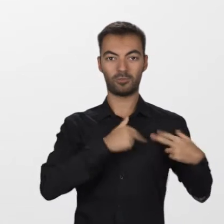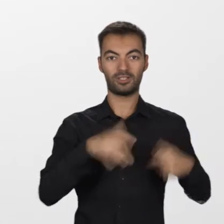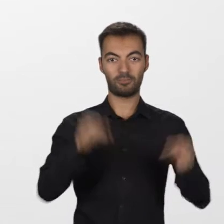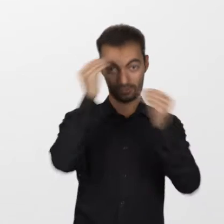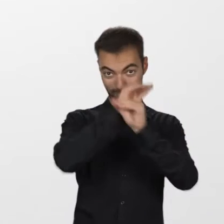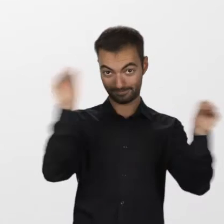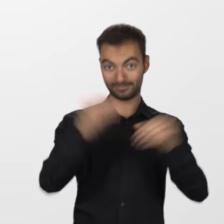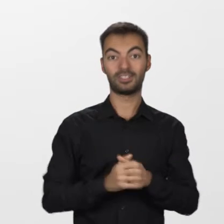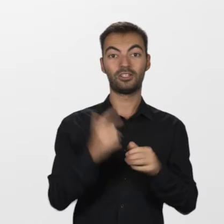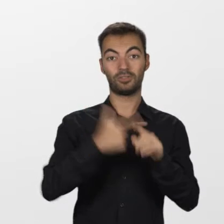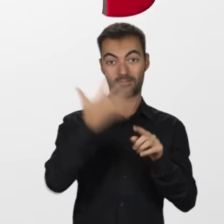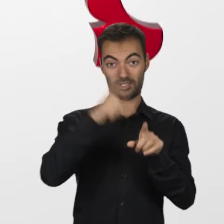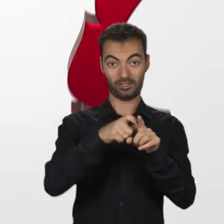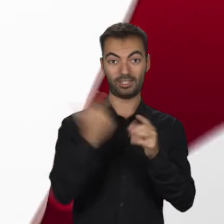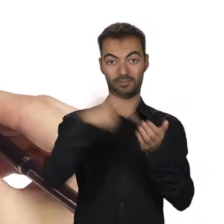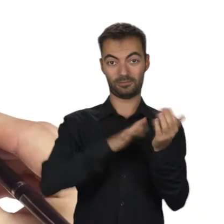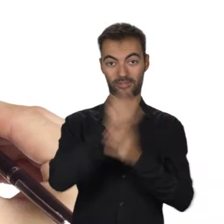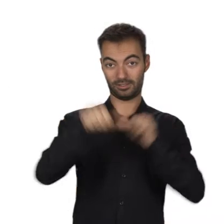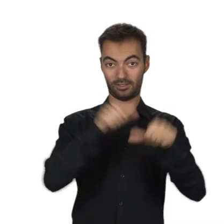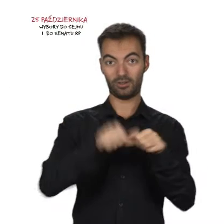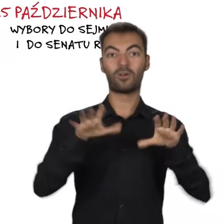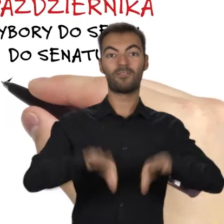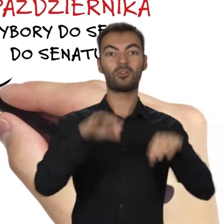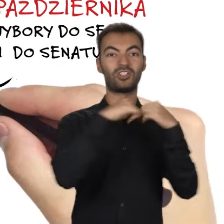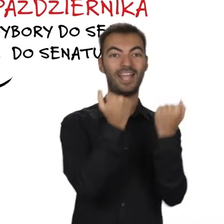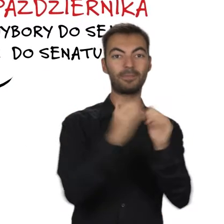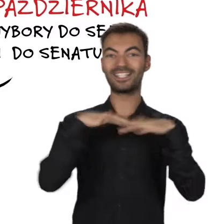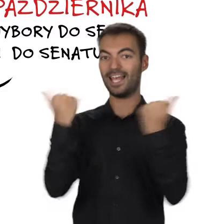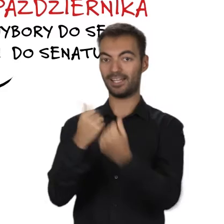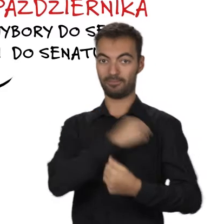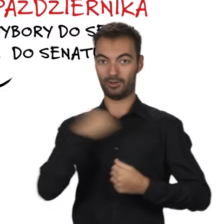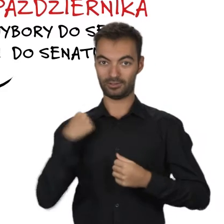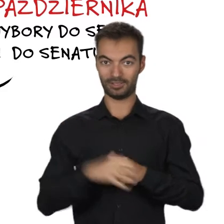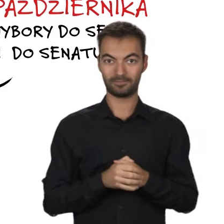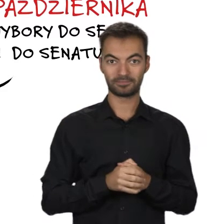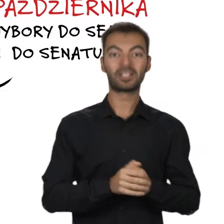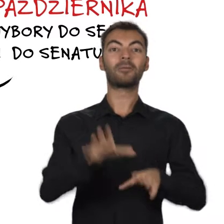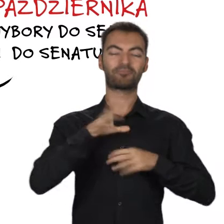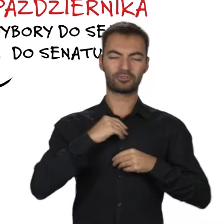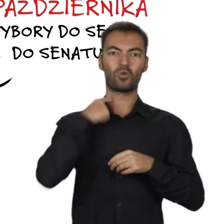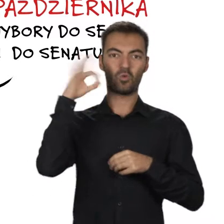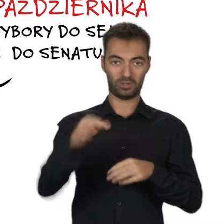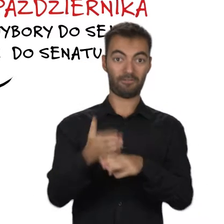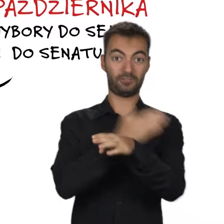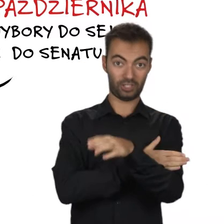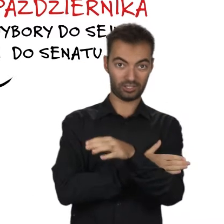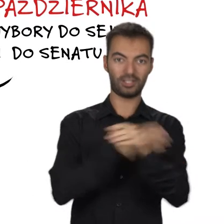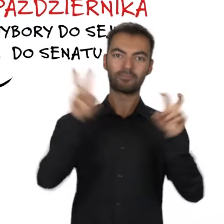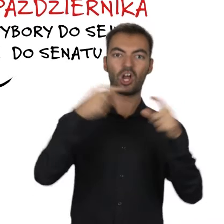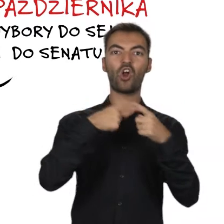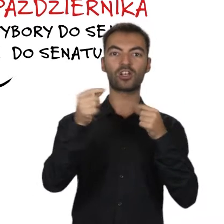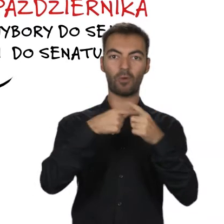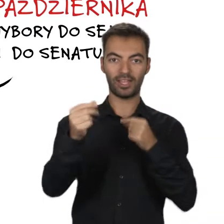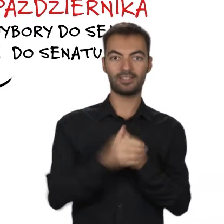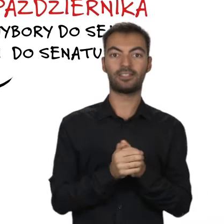Komunikat Państwowej Komisji Wyborczej. 25 października 2015 roku wybory do Sejmu i do Senatu Rzeczypospolitej Polskiej. Uczestniczyć w wyborach można